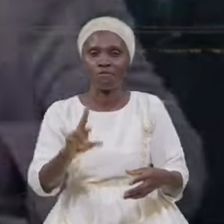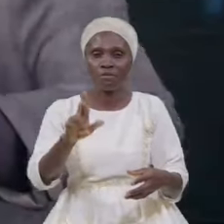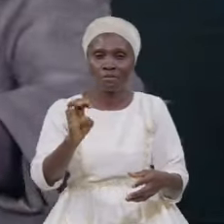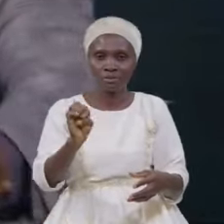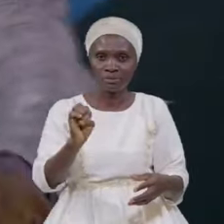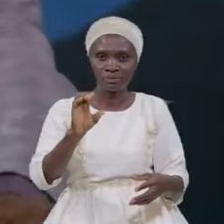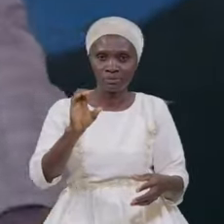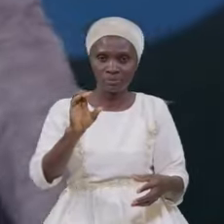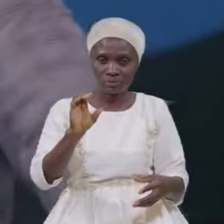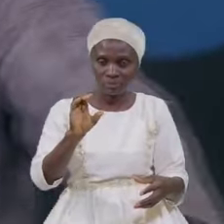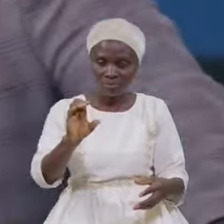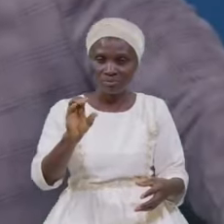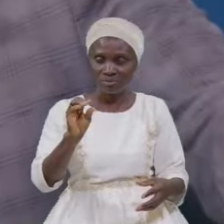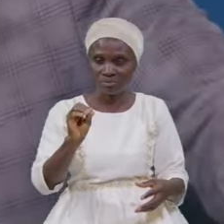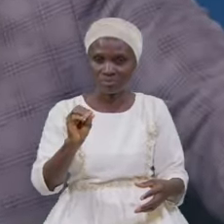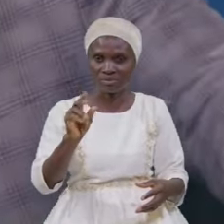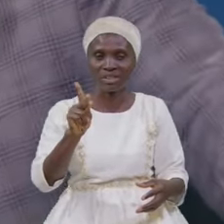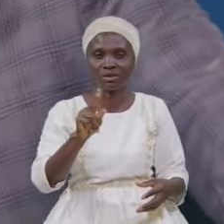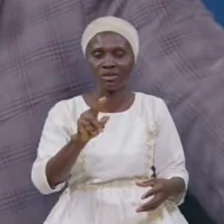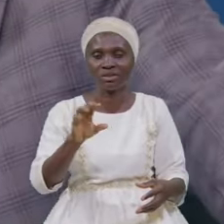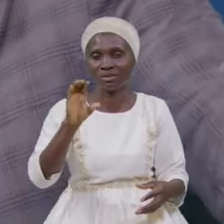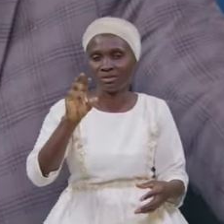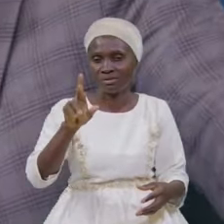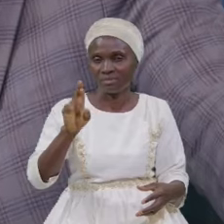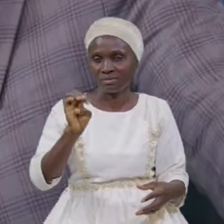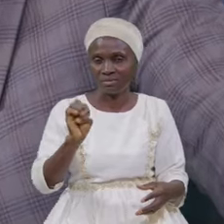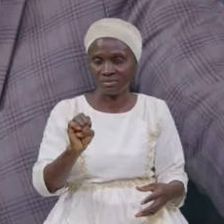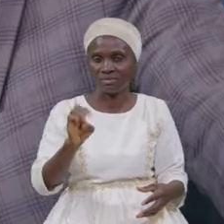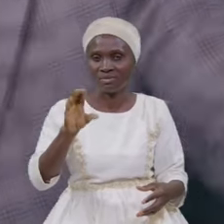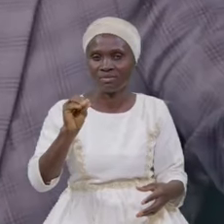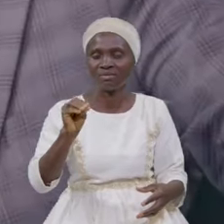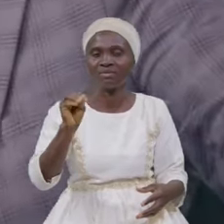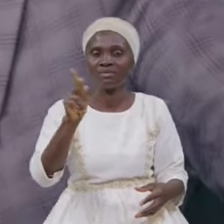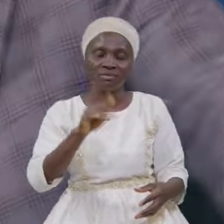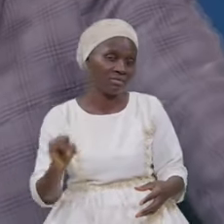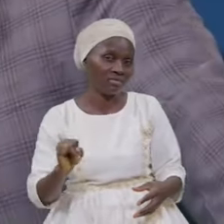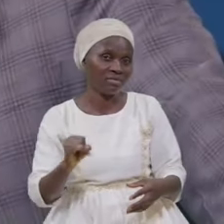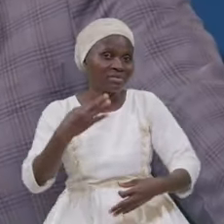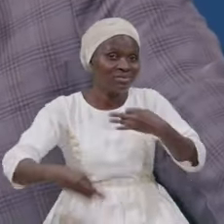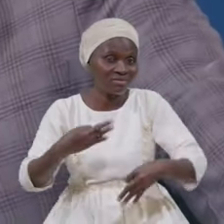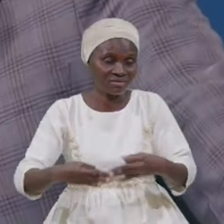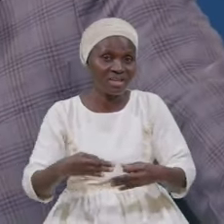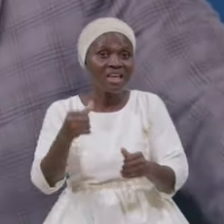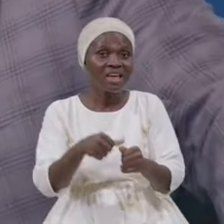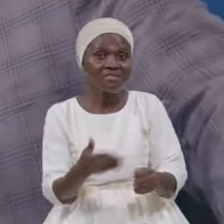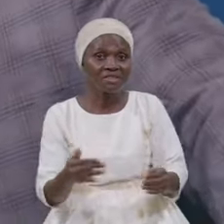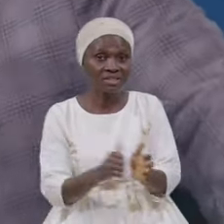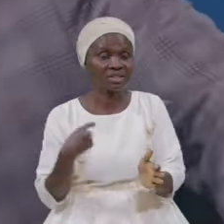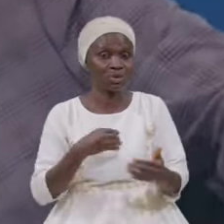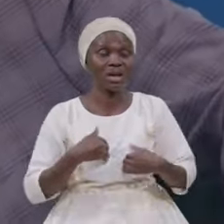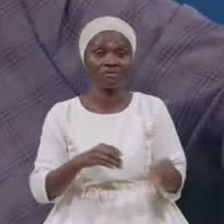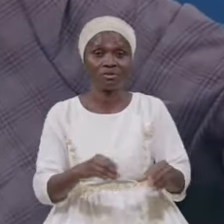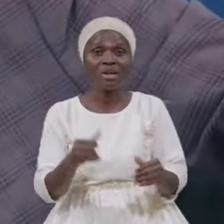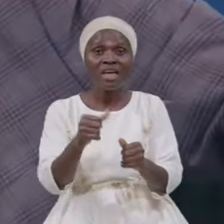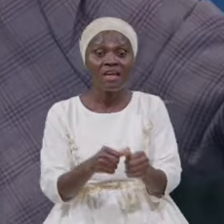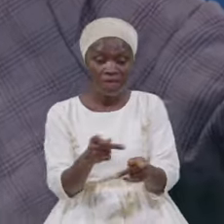que tu as faites, tout ce que nous avons dit, tout ce que nous avons fait, tout lieu que nous avons fréquenté,